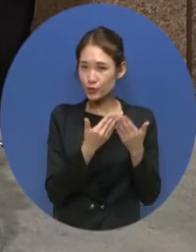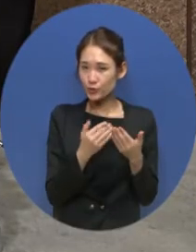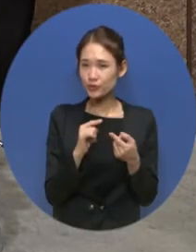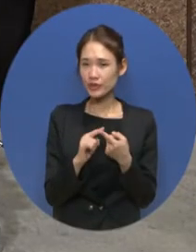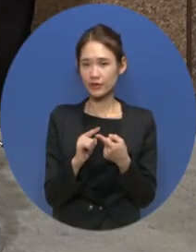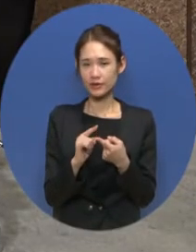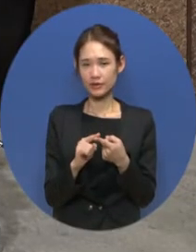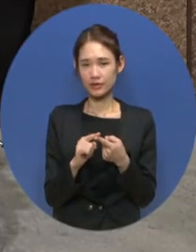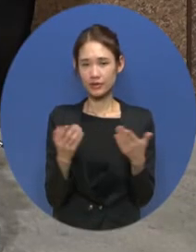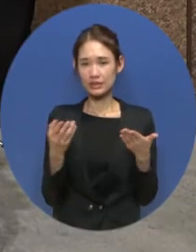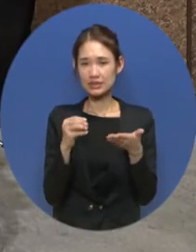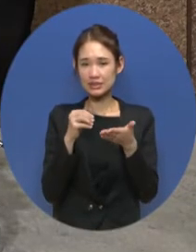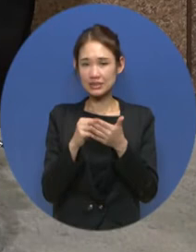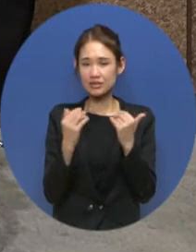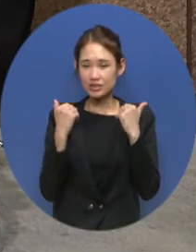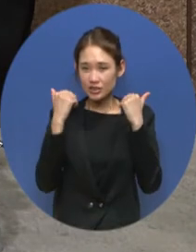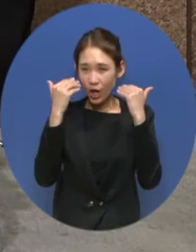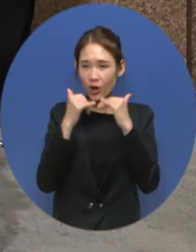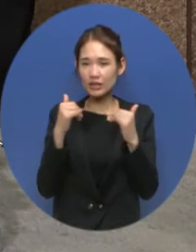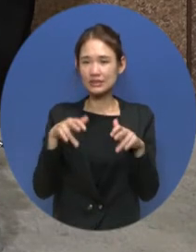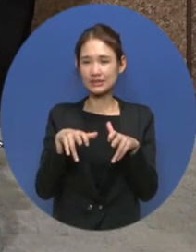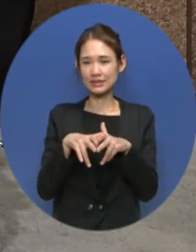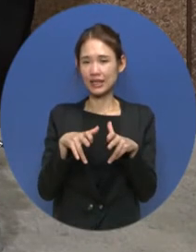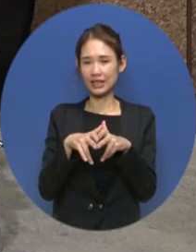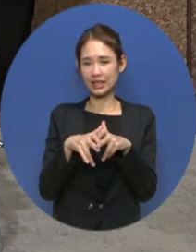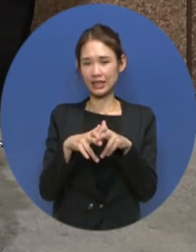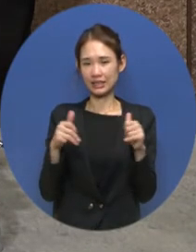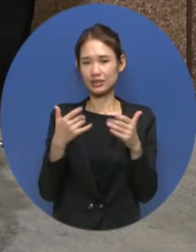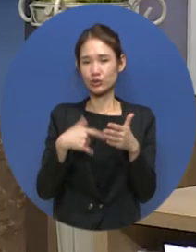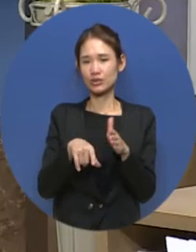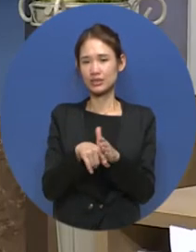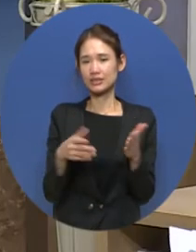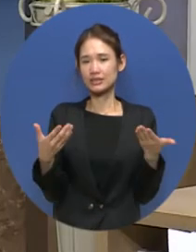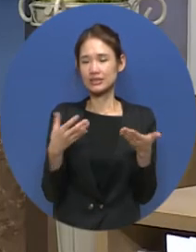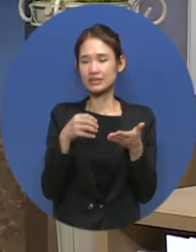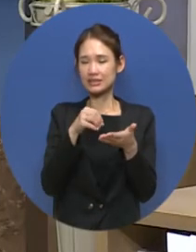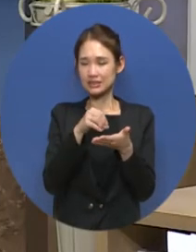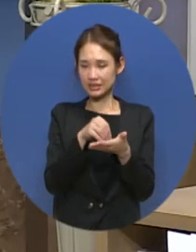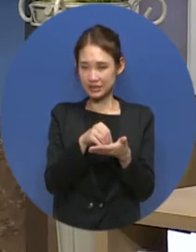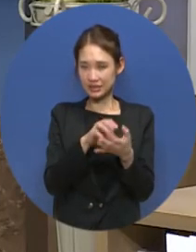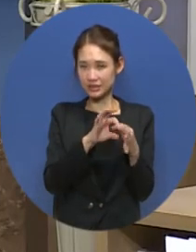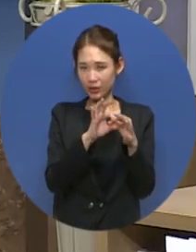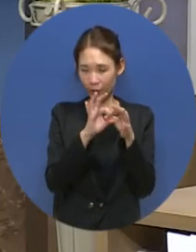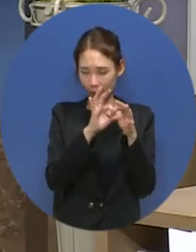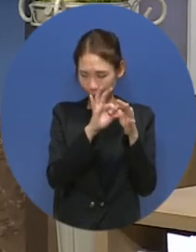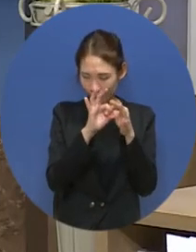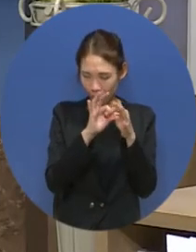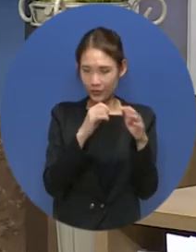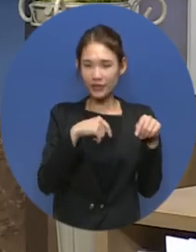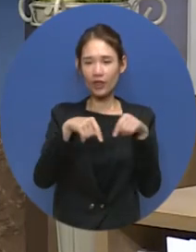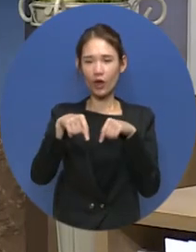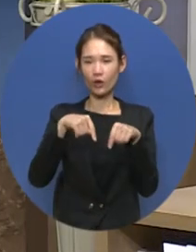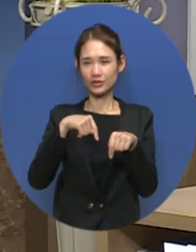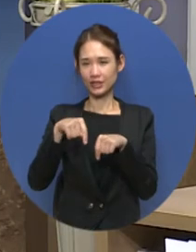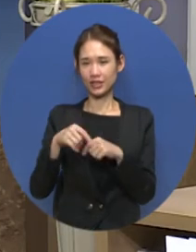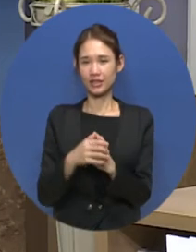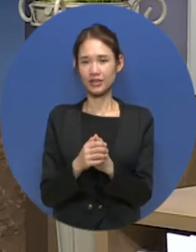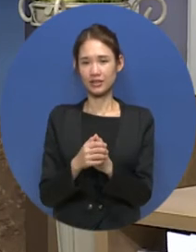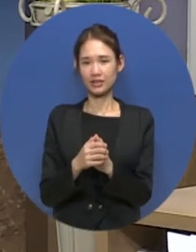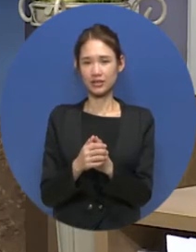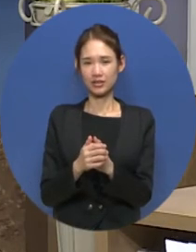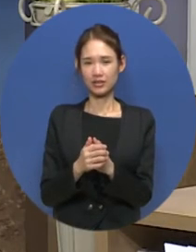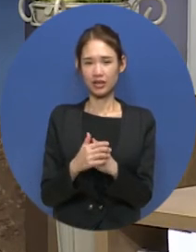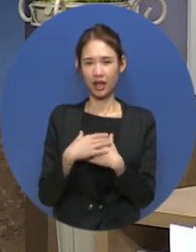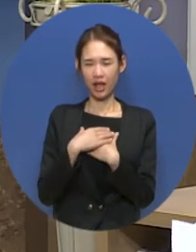것처럼 좀 일자리, 성인기 그 장애인 분들을 위한 일자리 연계 정책이라든지 이런